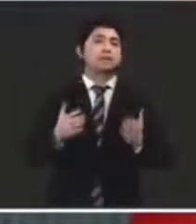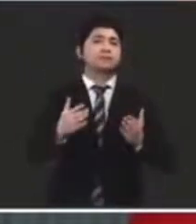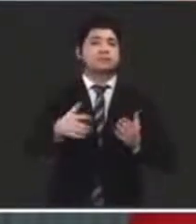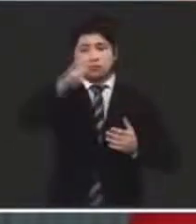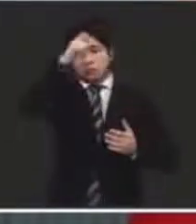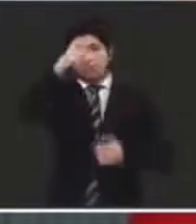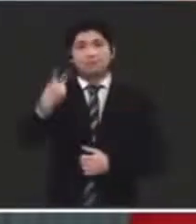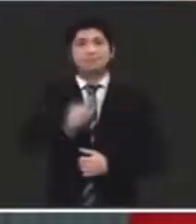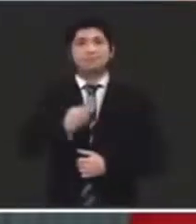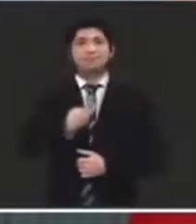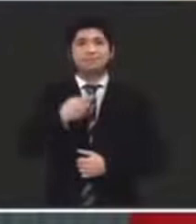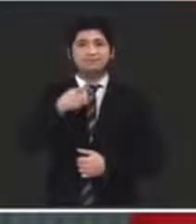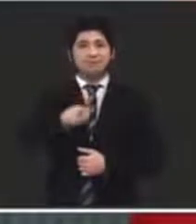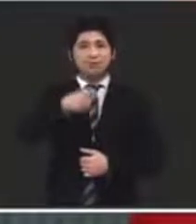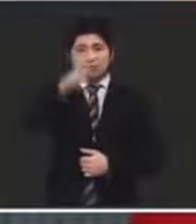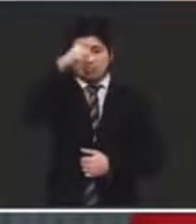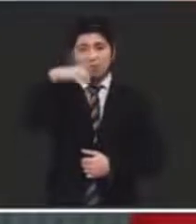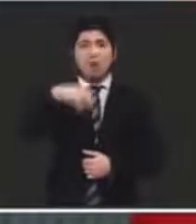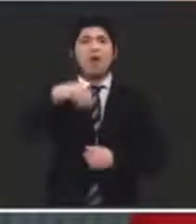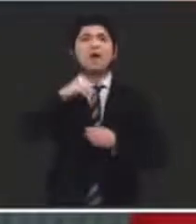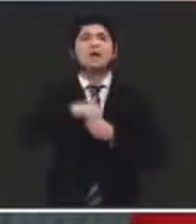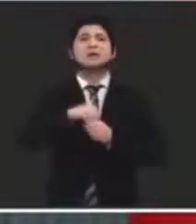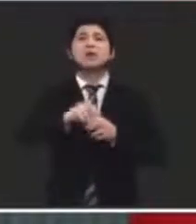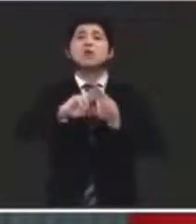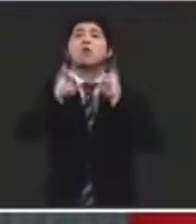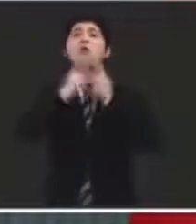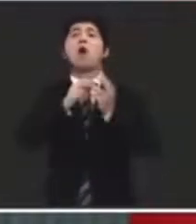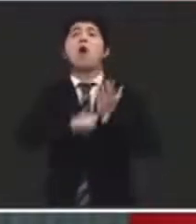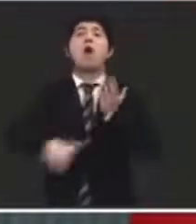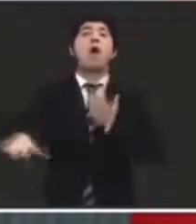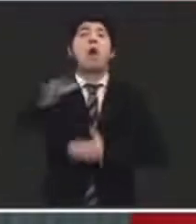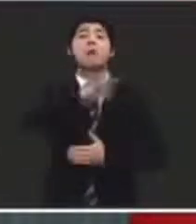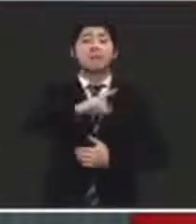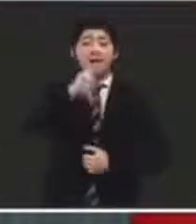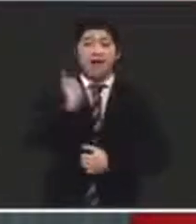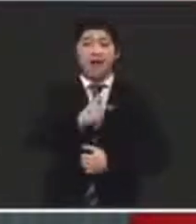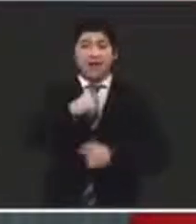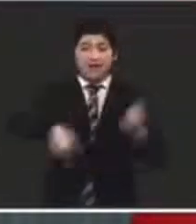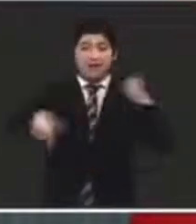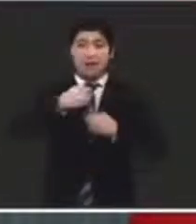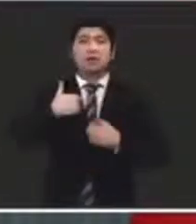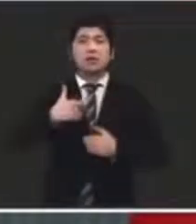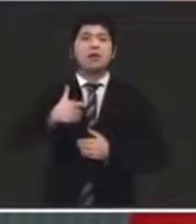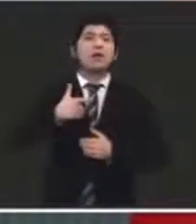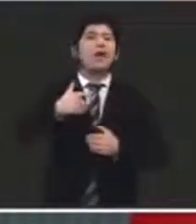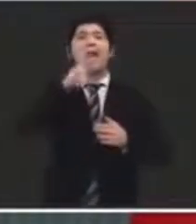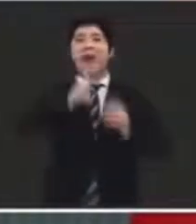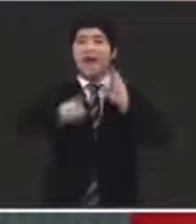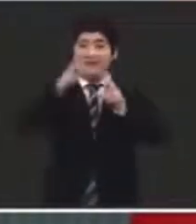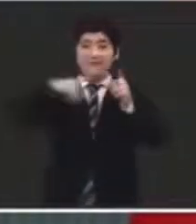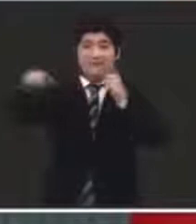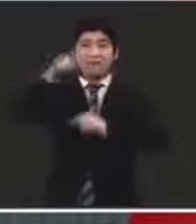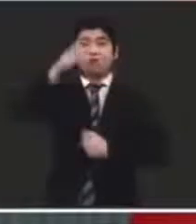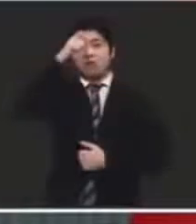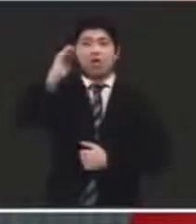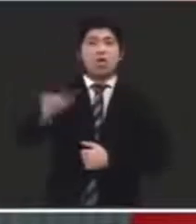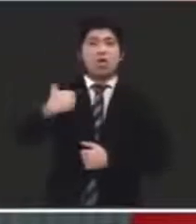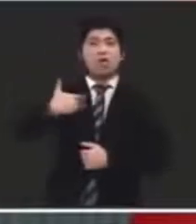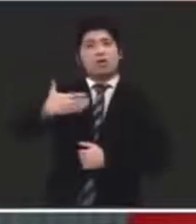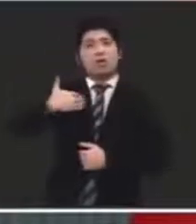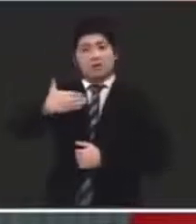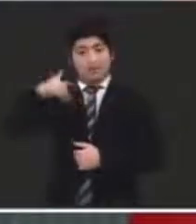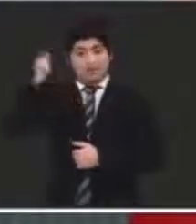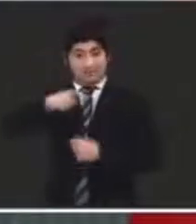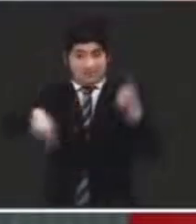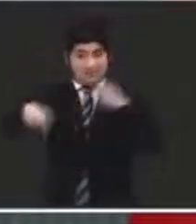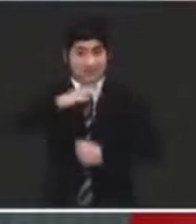ülkemizi ısrarla bölgesel ve küresel karar alma mekanizmalarının dışında bırakmaya çalışanlara rağmen